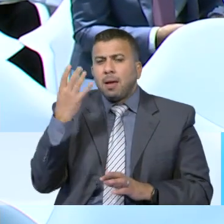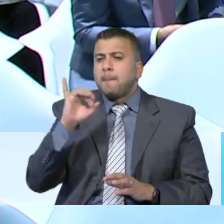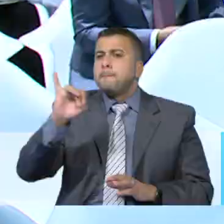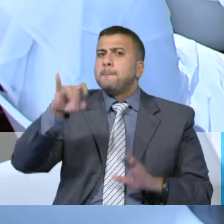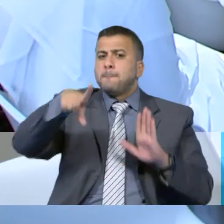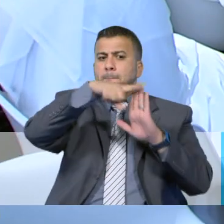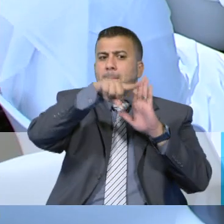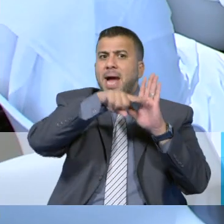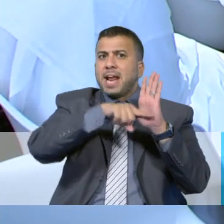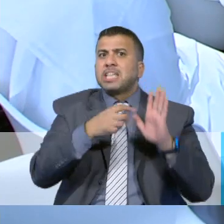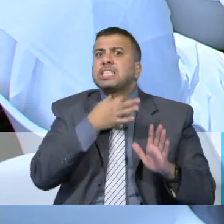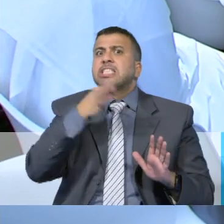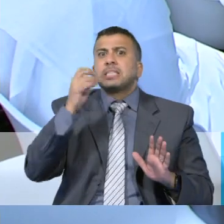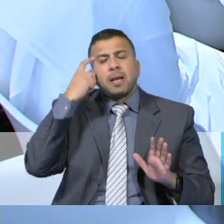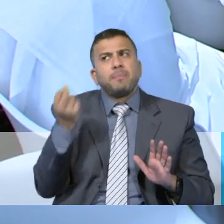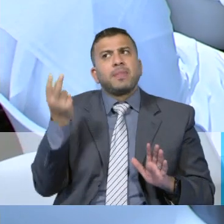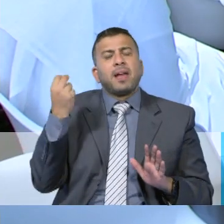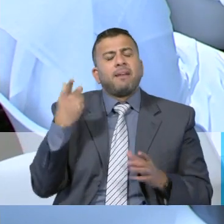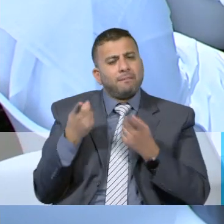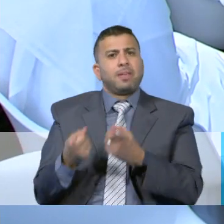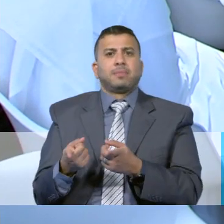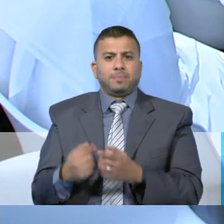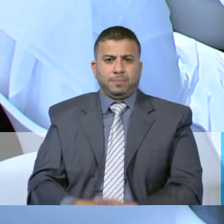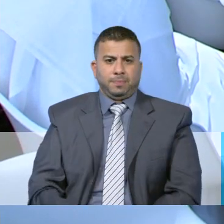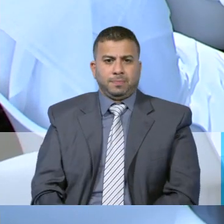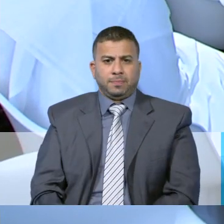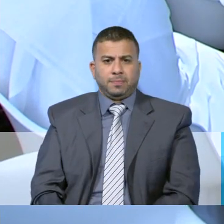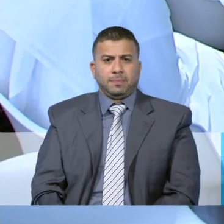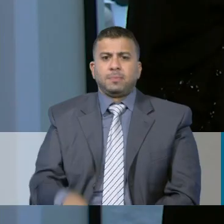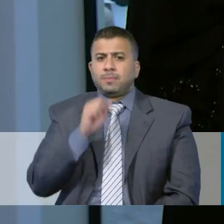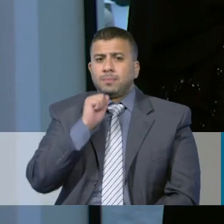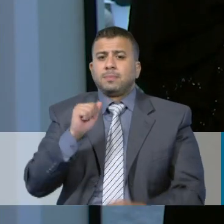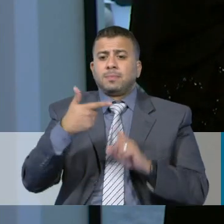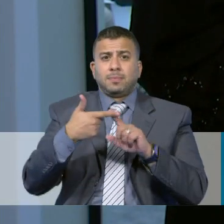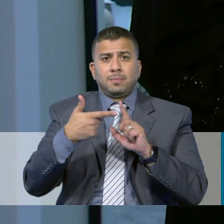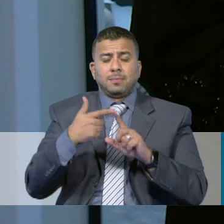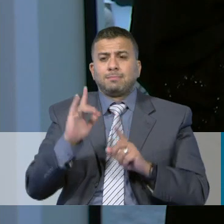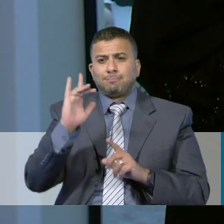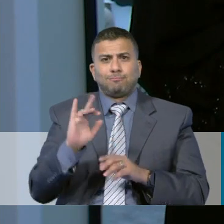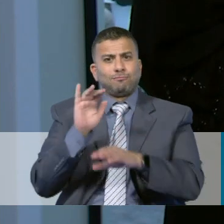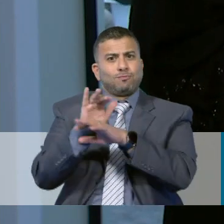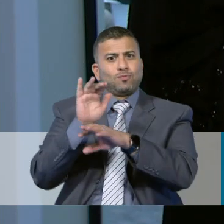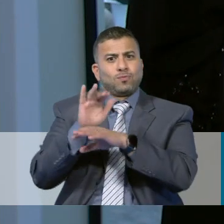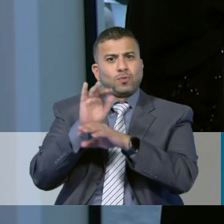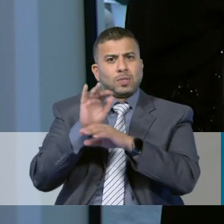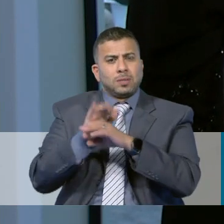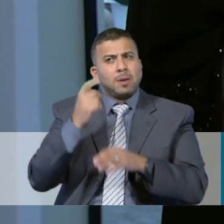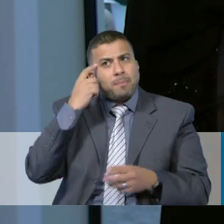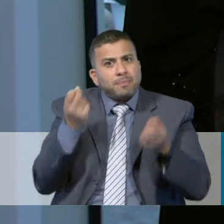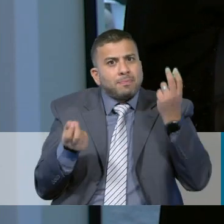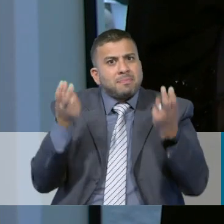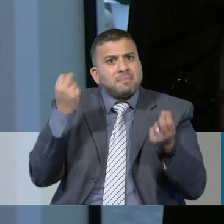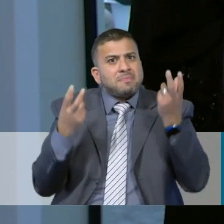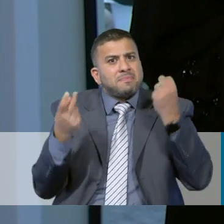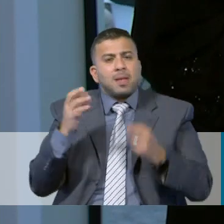المعايير الابتكارية فيها. في ثاني جلسات سلسلة المختبرات الابتكارية